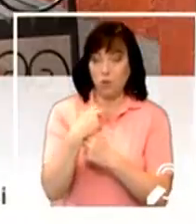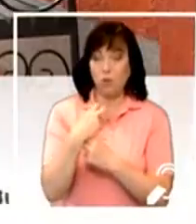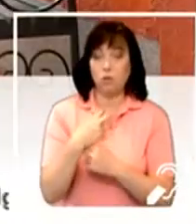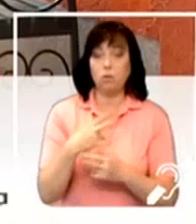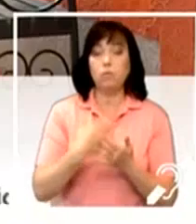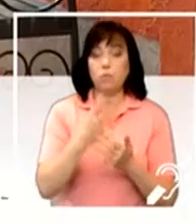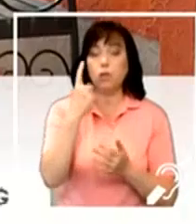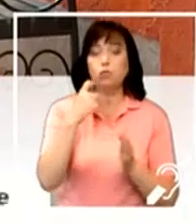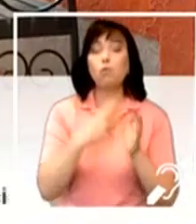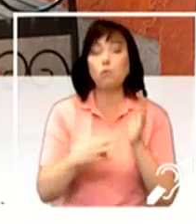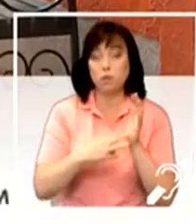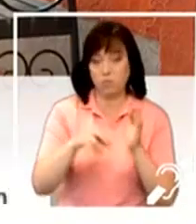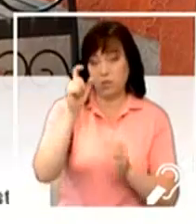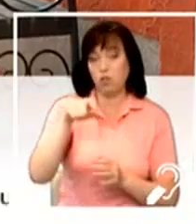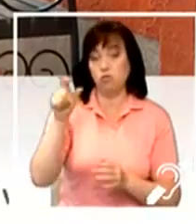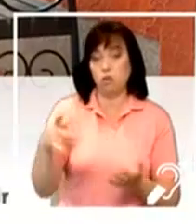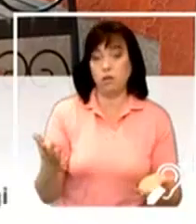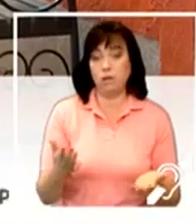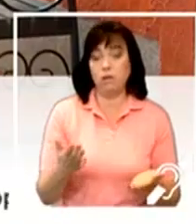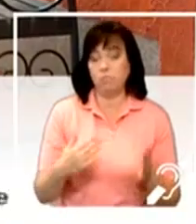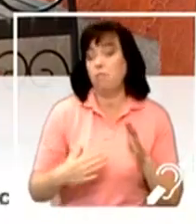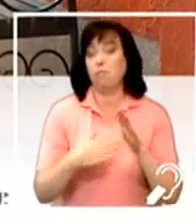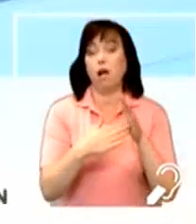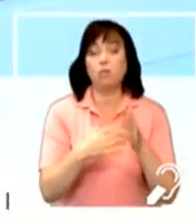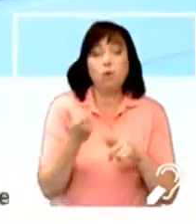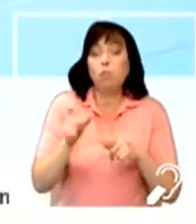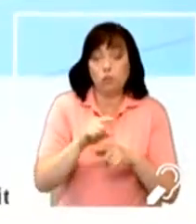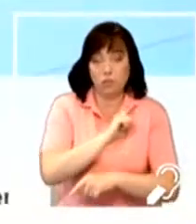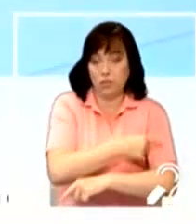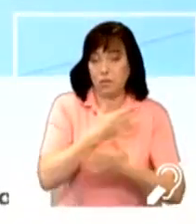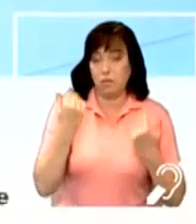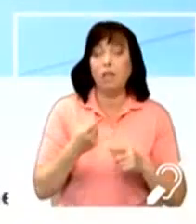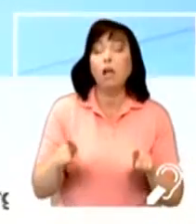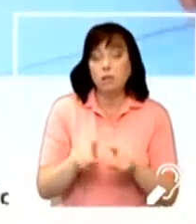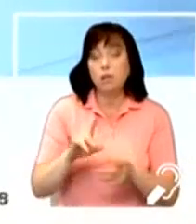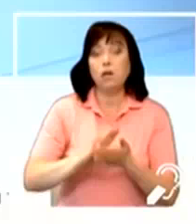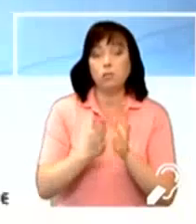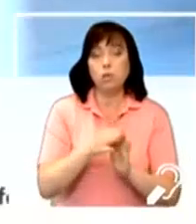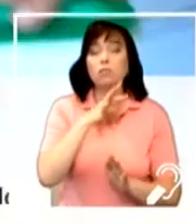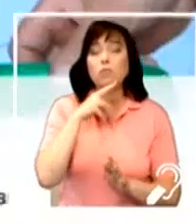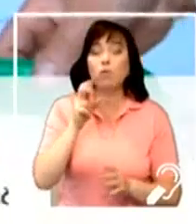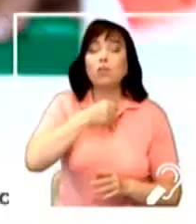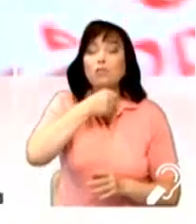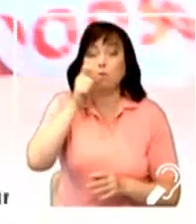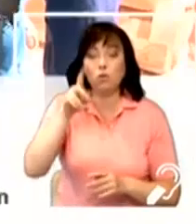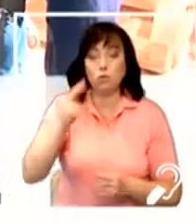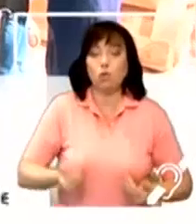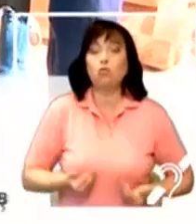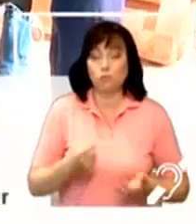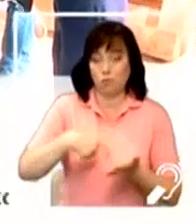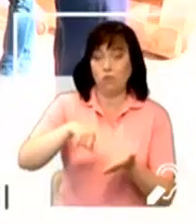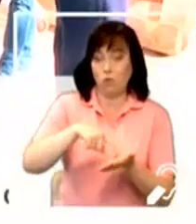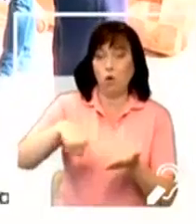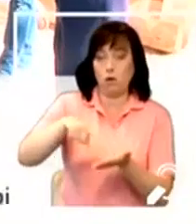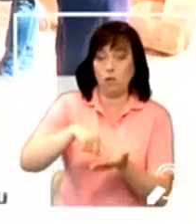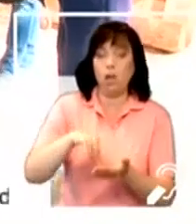cantina este de 180 de persoane. Deci atât și mai mult nu putem. Aceasta este situația multor vârstnici care locuiesc în